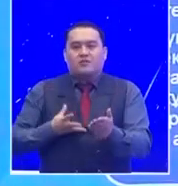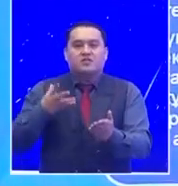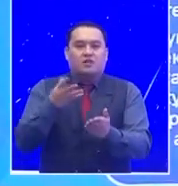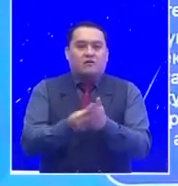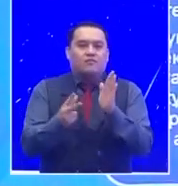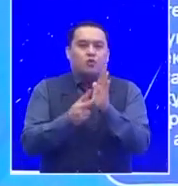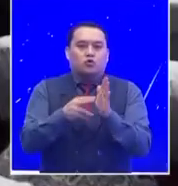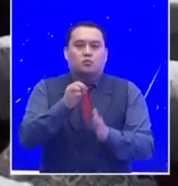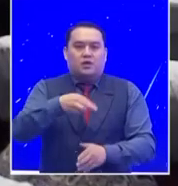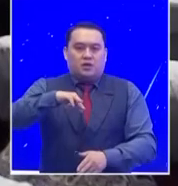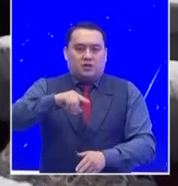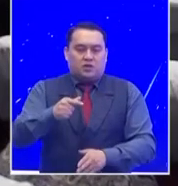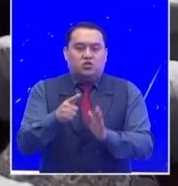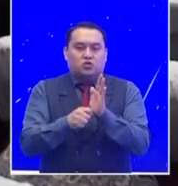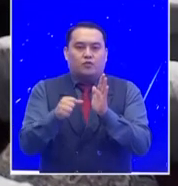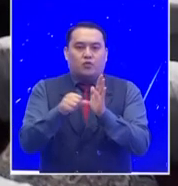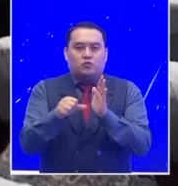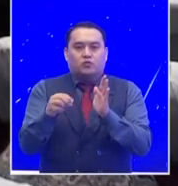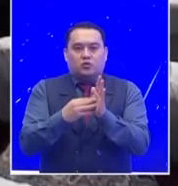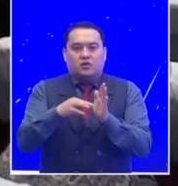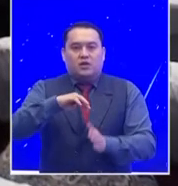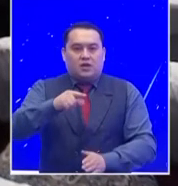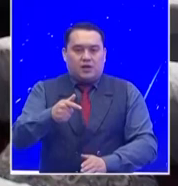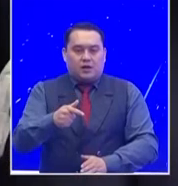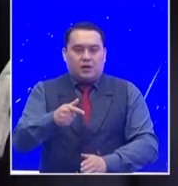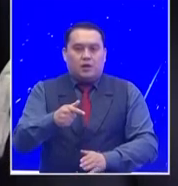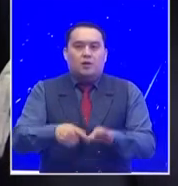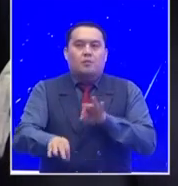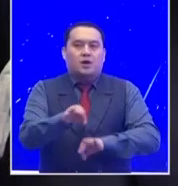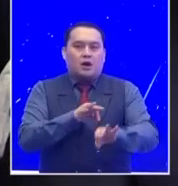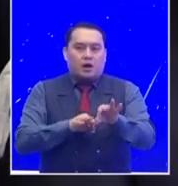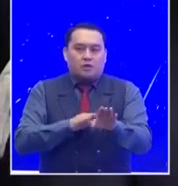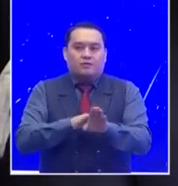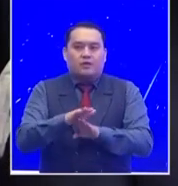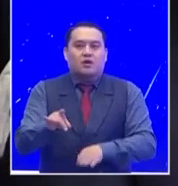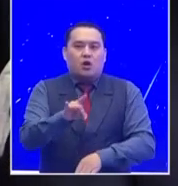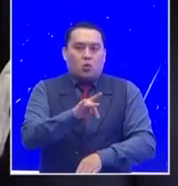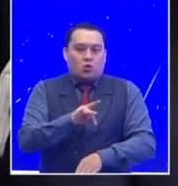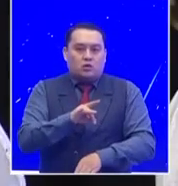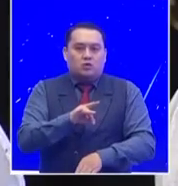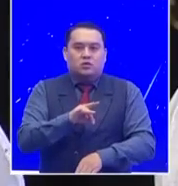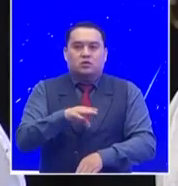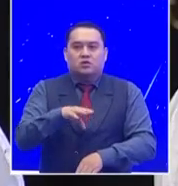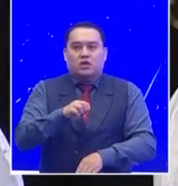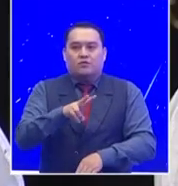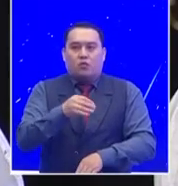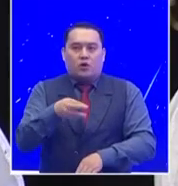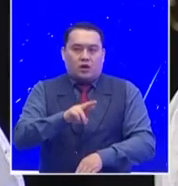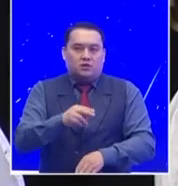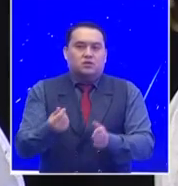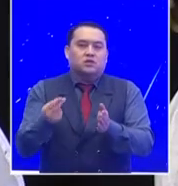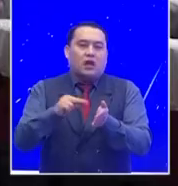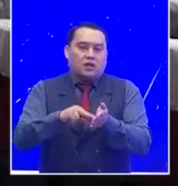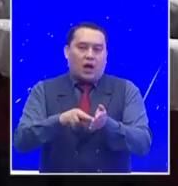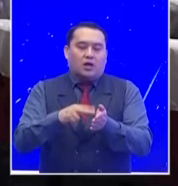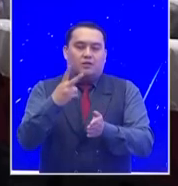– 8 миллиардов 688 миллионов тенге. Одним из проектов, реализуемых в районе, является ТО «Секвоя Плюс». Его стоимость